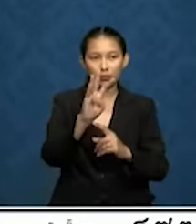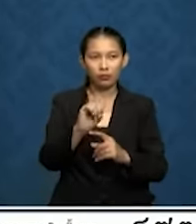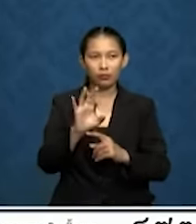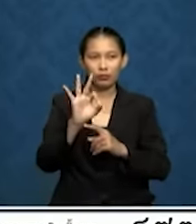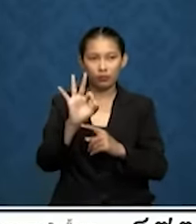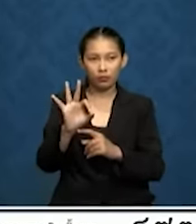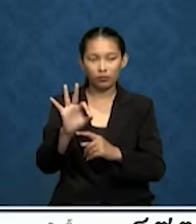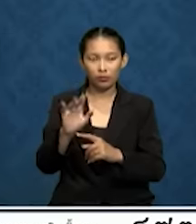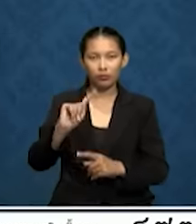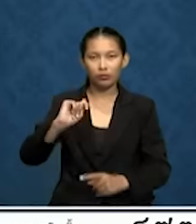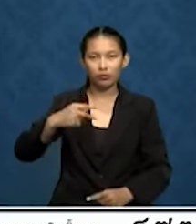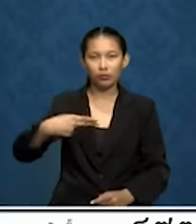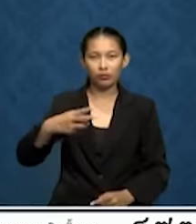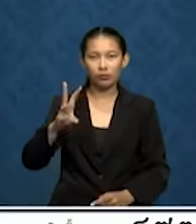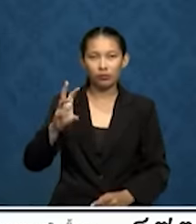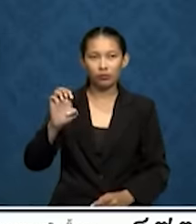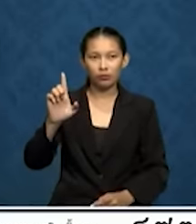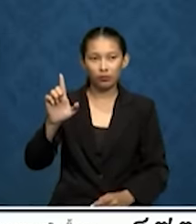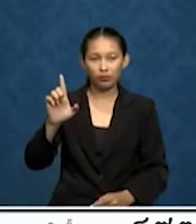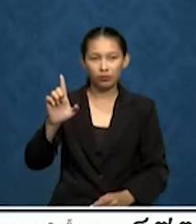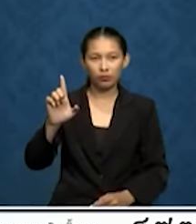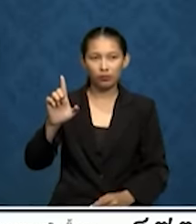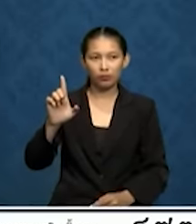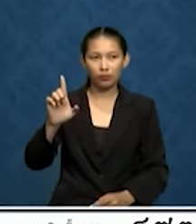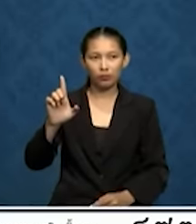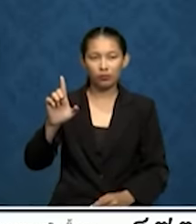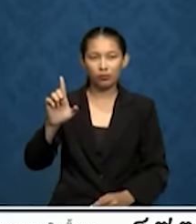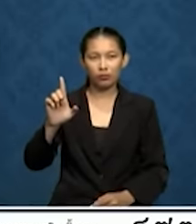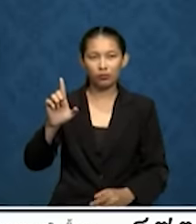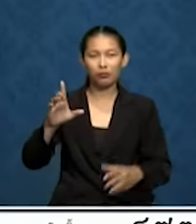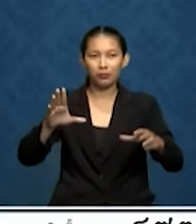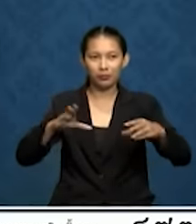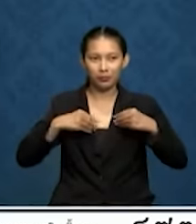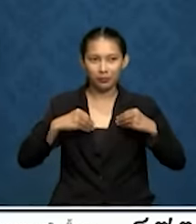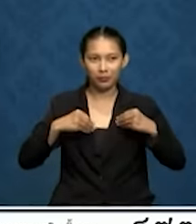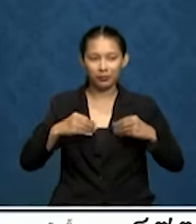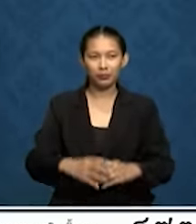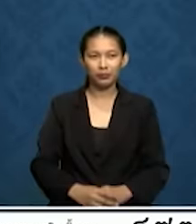149นายทวีสุรบาล เห็นชอบครับ